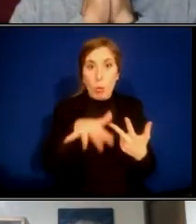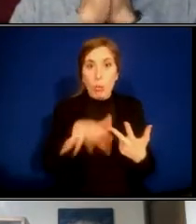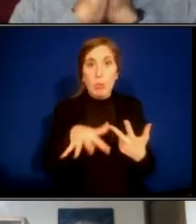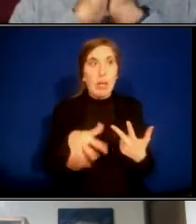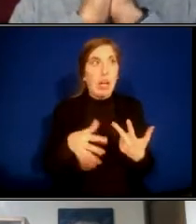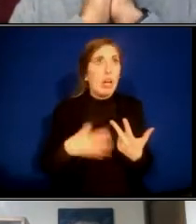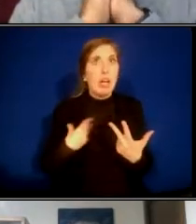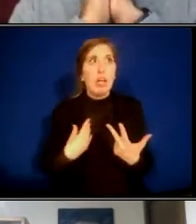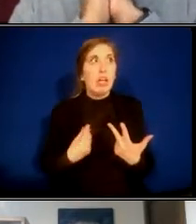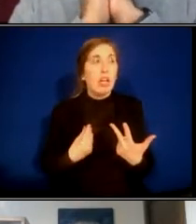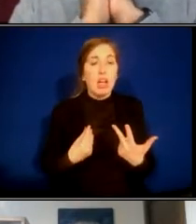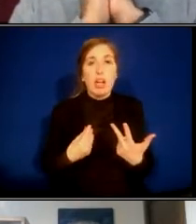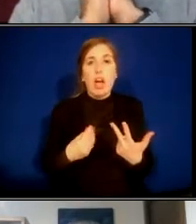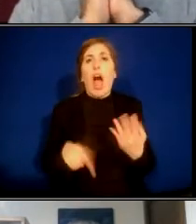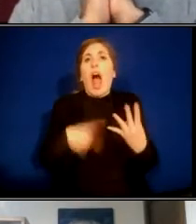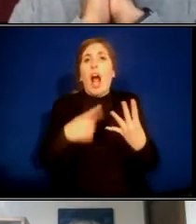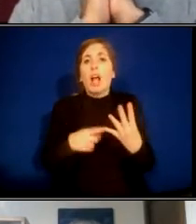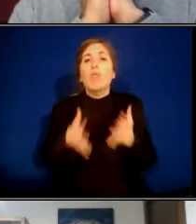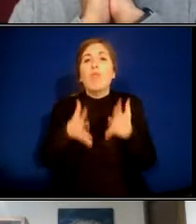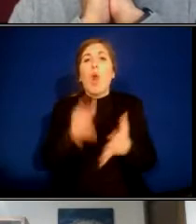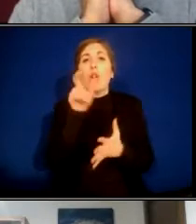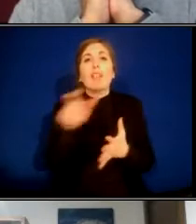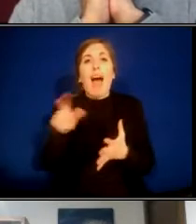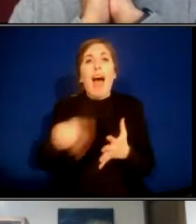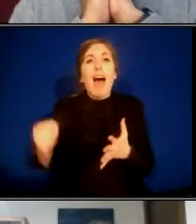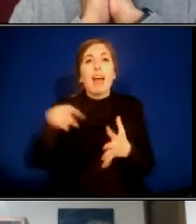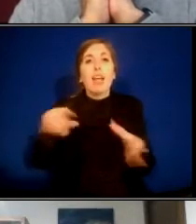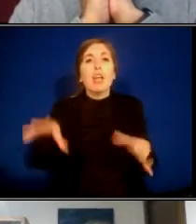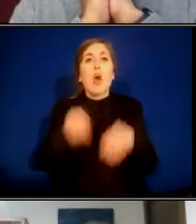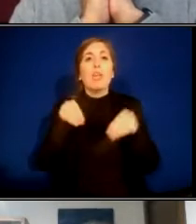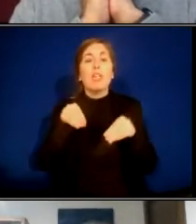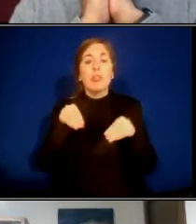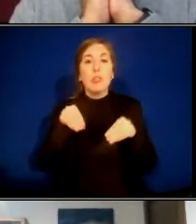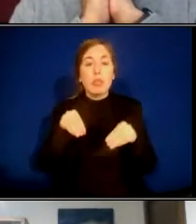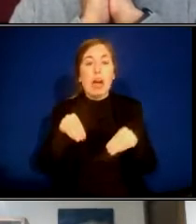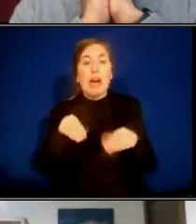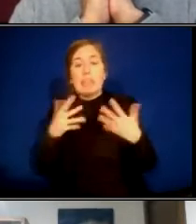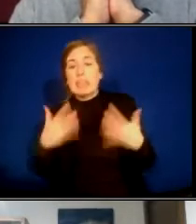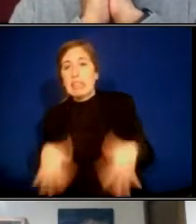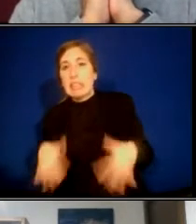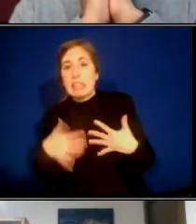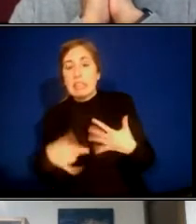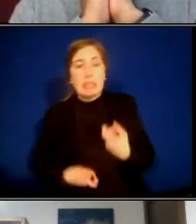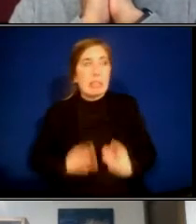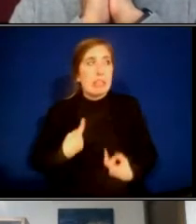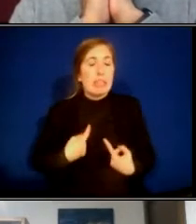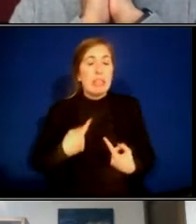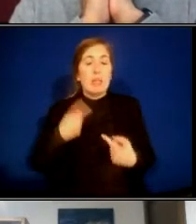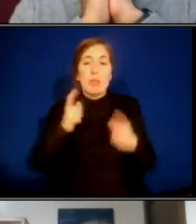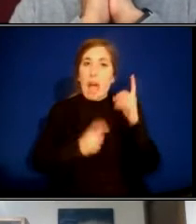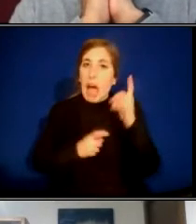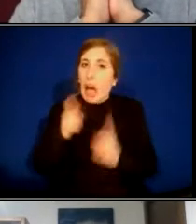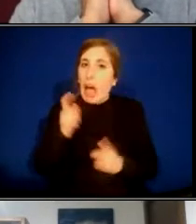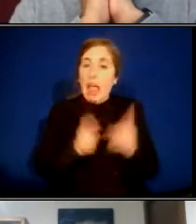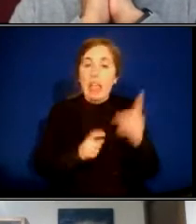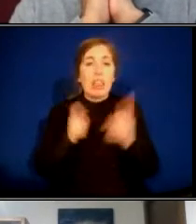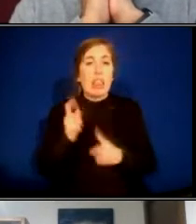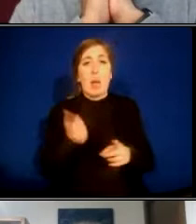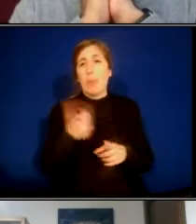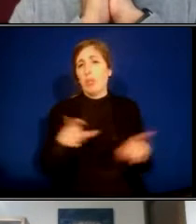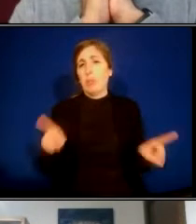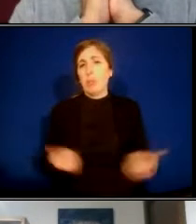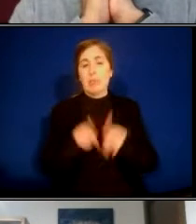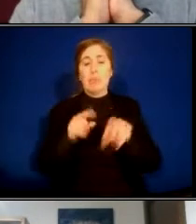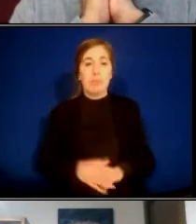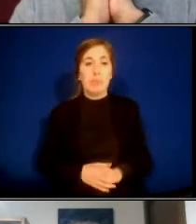sono lì, iniziano a dare qualche segnale di fatica proprio per gli stessi motivi. Vado a